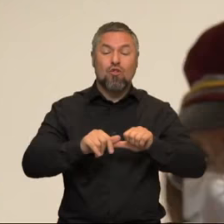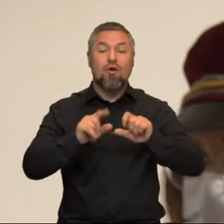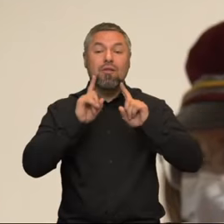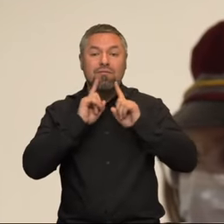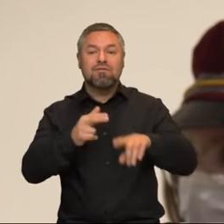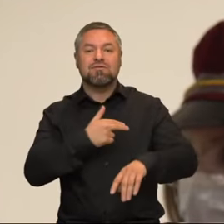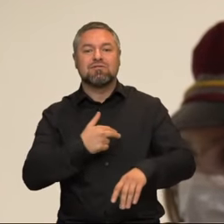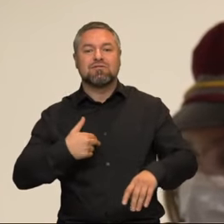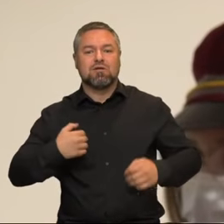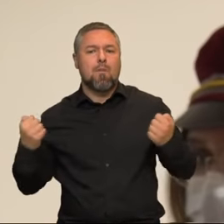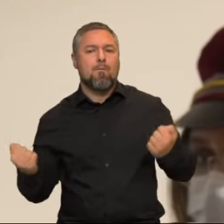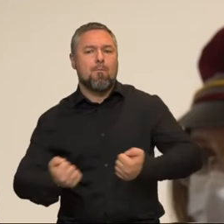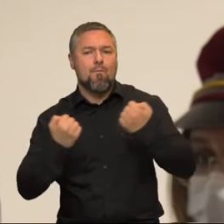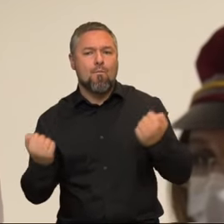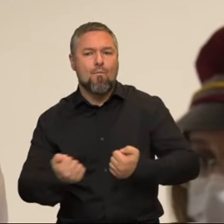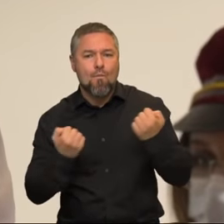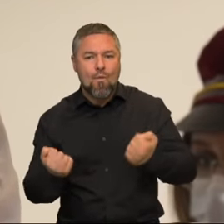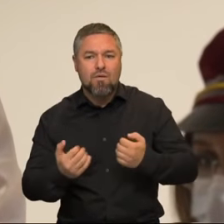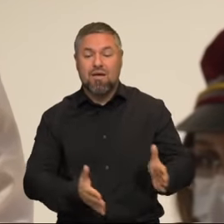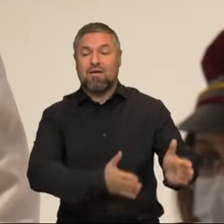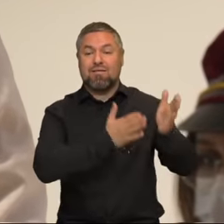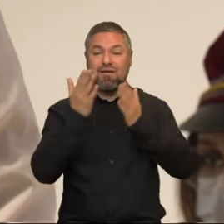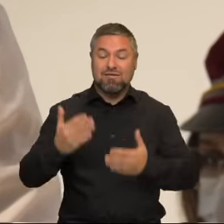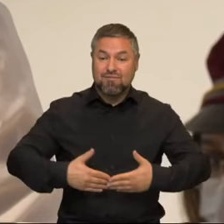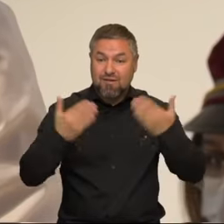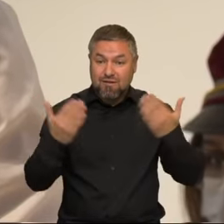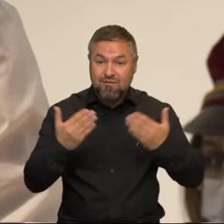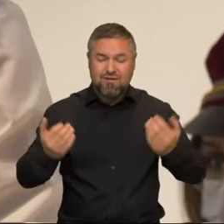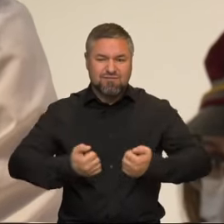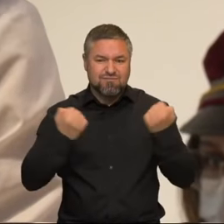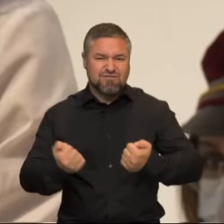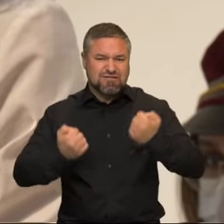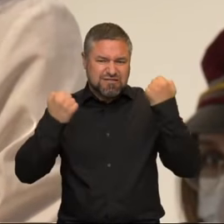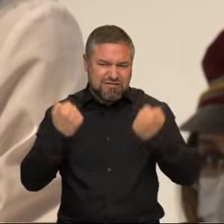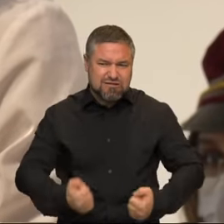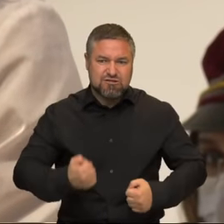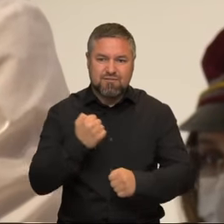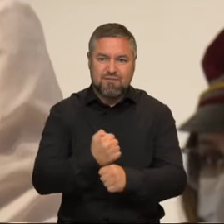nasza motywacja i napęd na kolejne dni wysiłków.